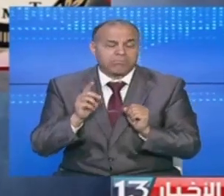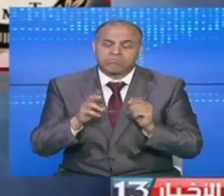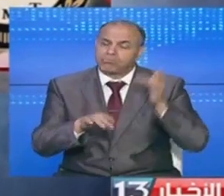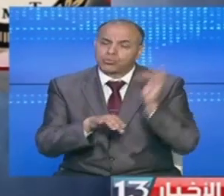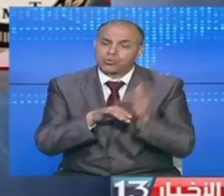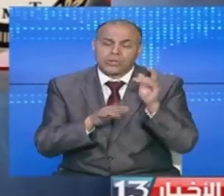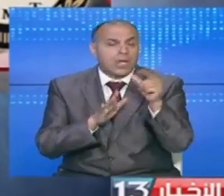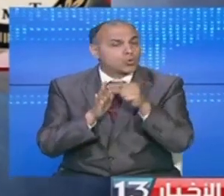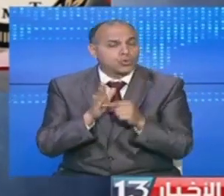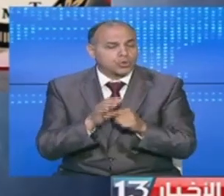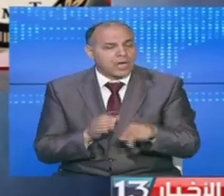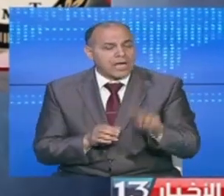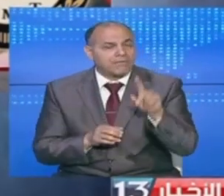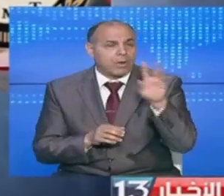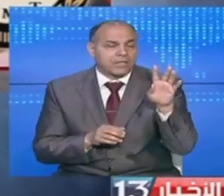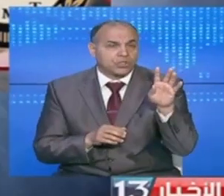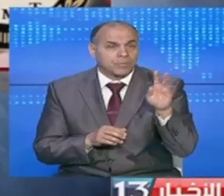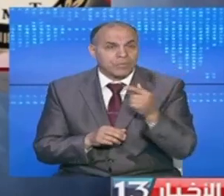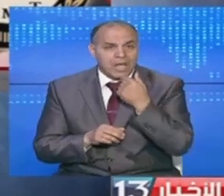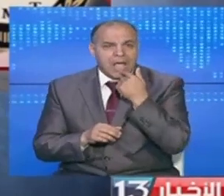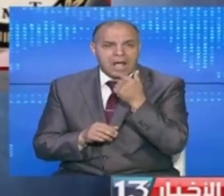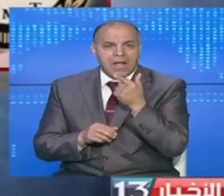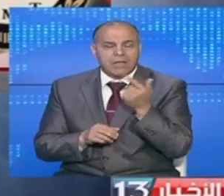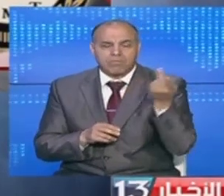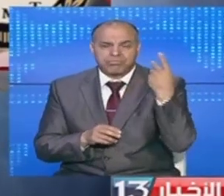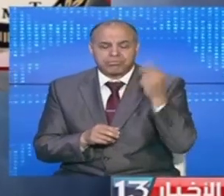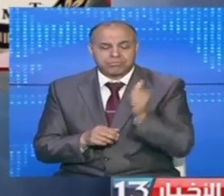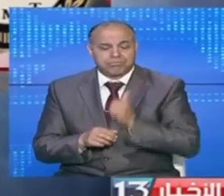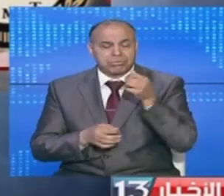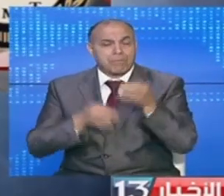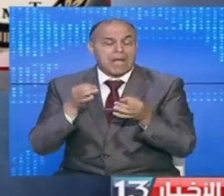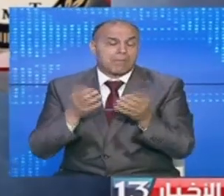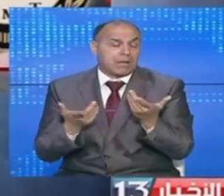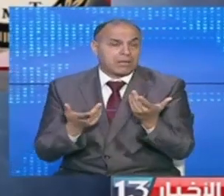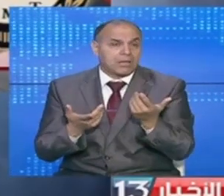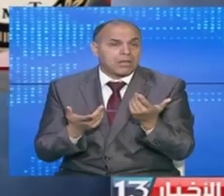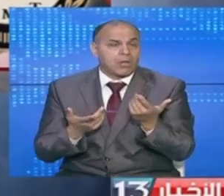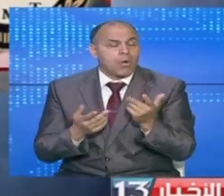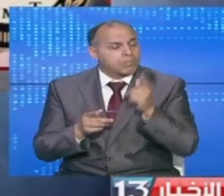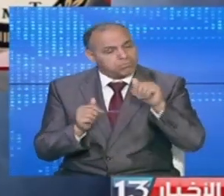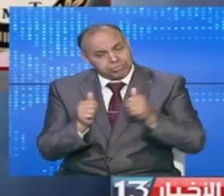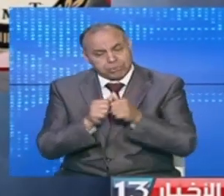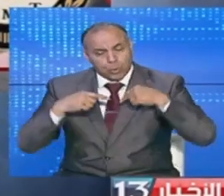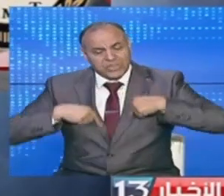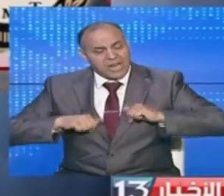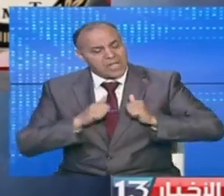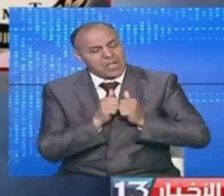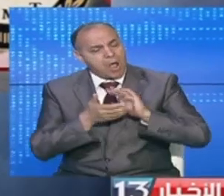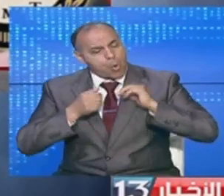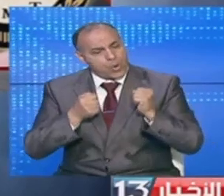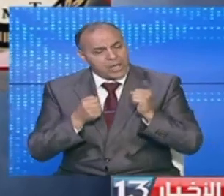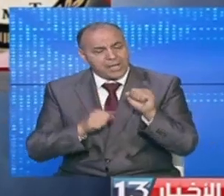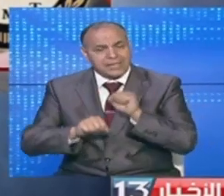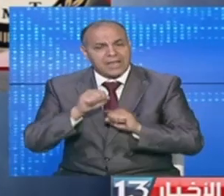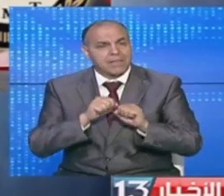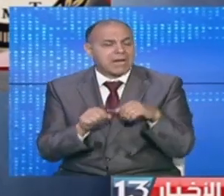على دستور 2014 وضربا لاستقلالية القضاء واستقواء بالسلطة التنفيذية